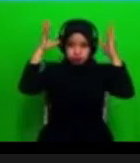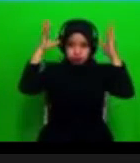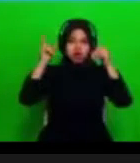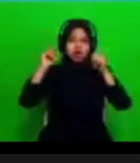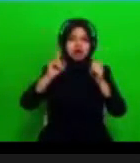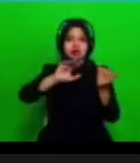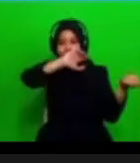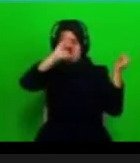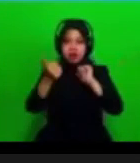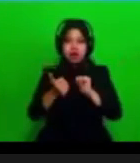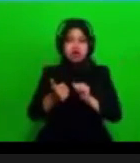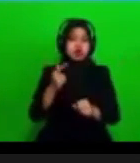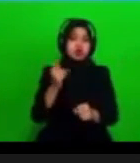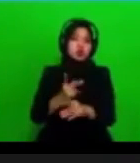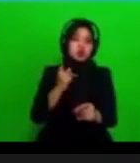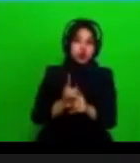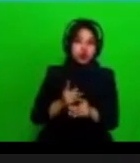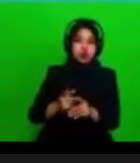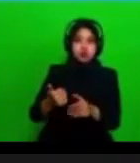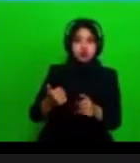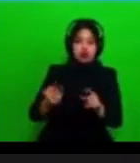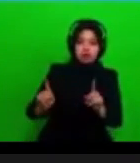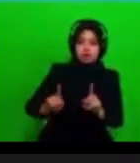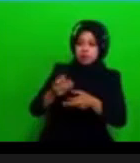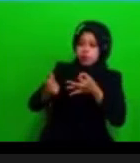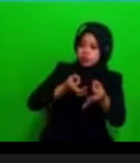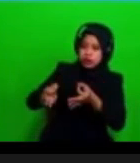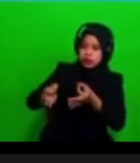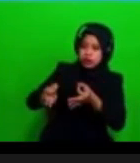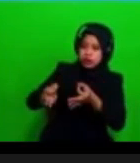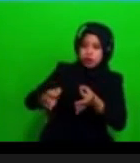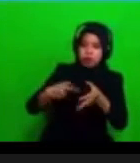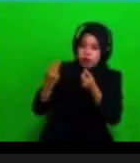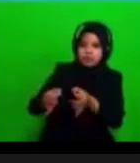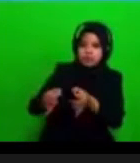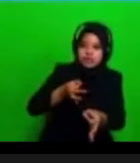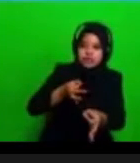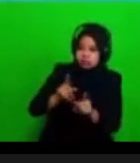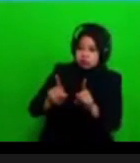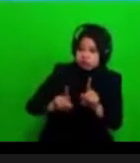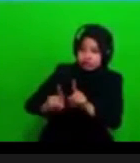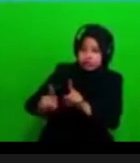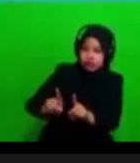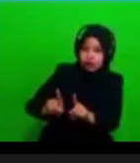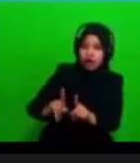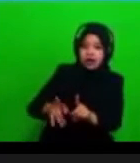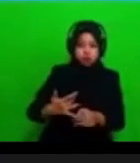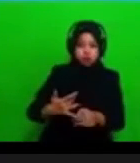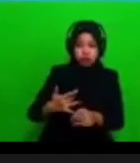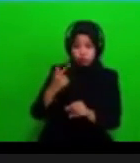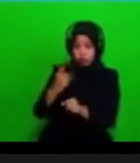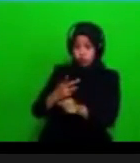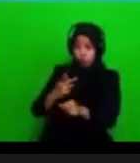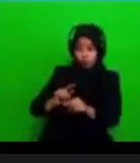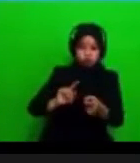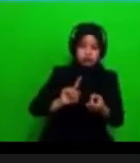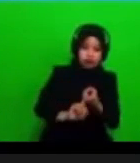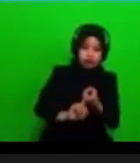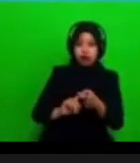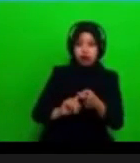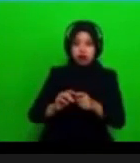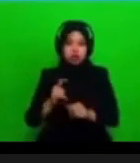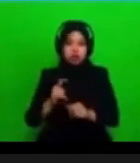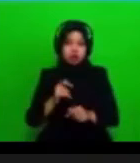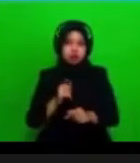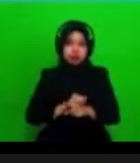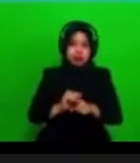pengetahuan, kita geser guru sebagai fasilitator dalam kegiatan belajar. Guru sebagai teman dalam belajar. Guru